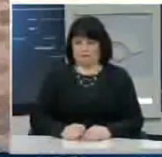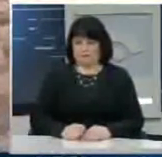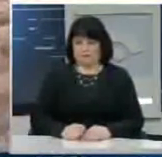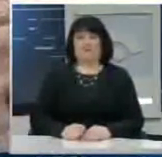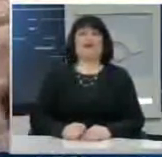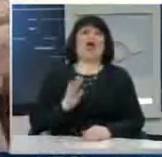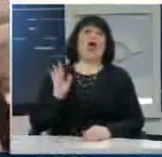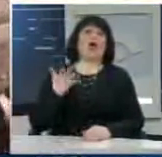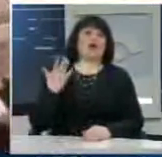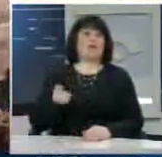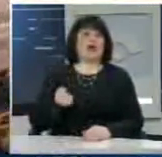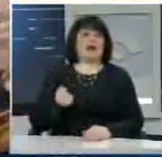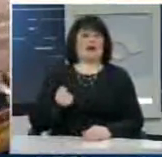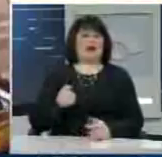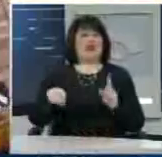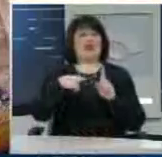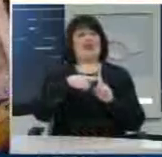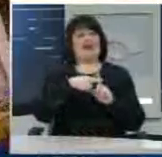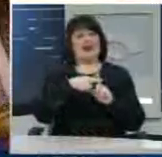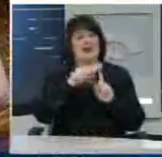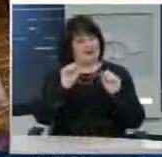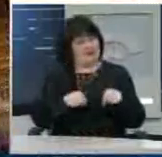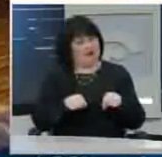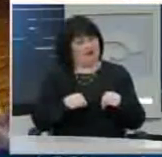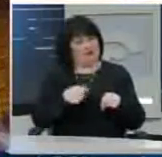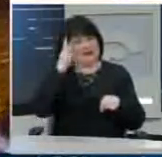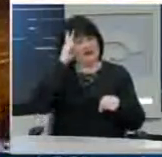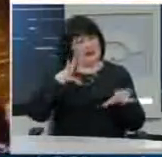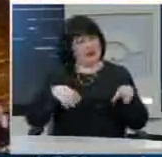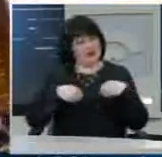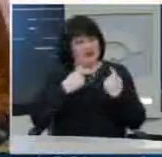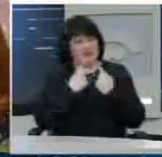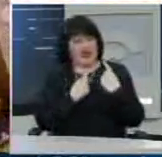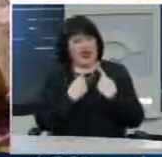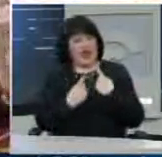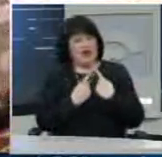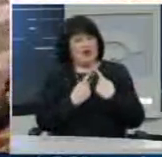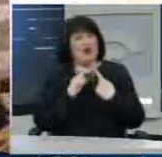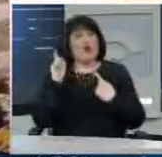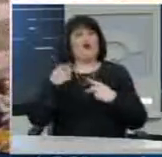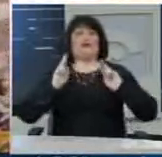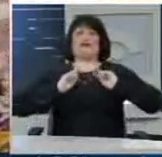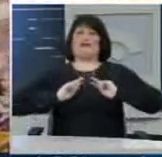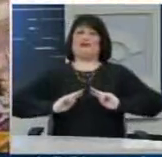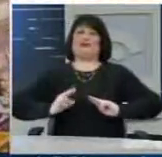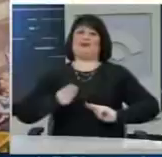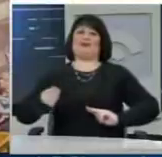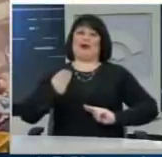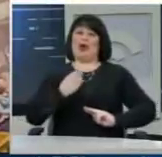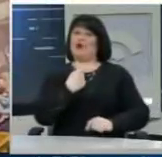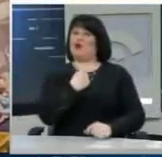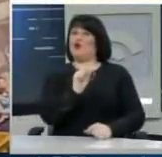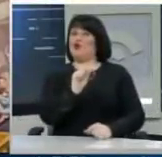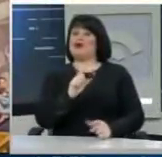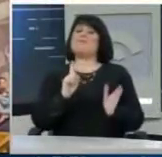Αν μεν υπάρξει θετική στάση διαλόγου, είναι το σενάριο στο οποίο θα είμαστε όλοι ευτυχέστεροι. Αν όχι,